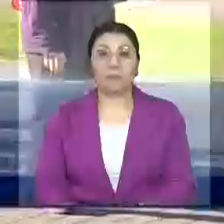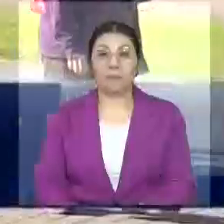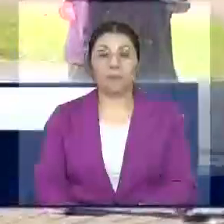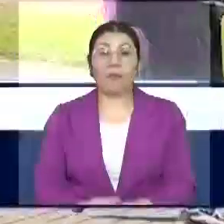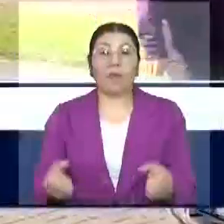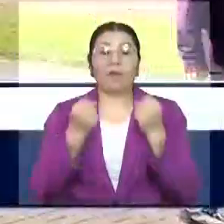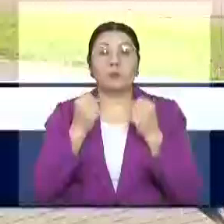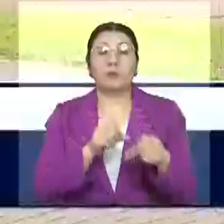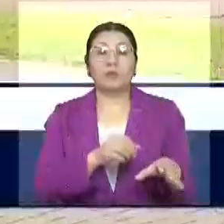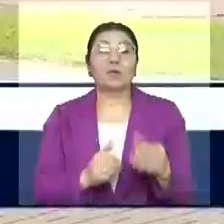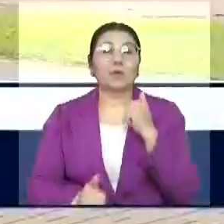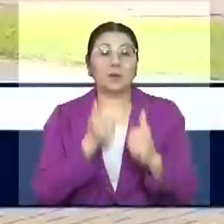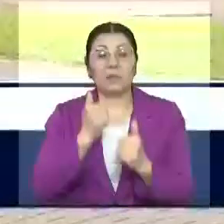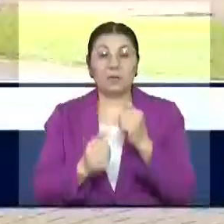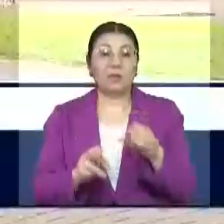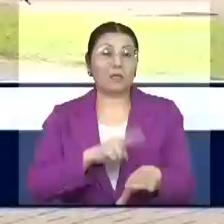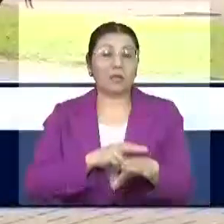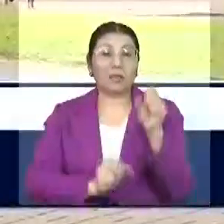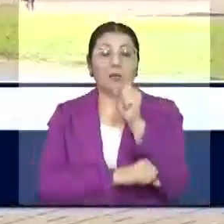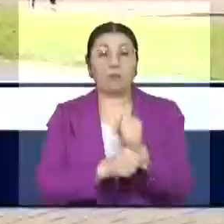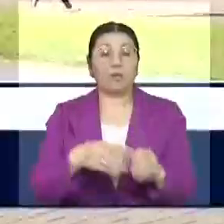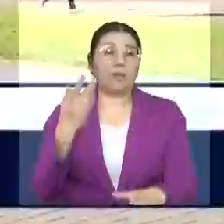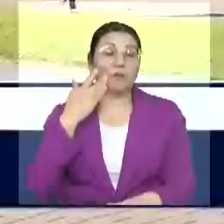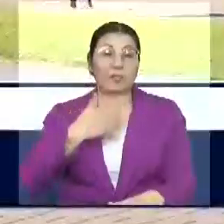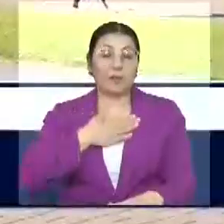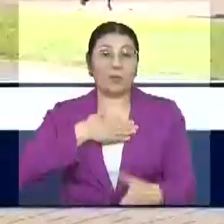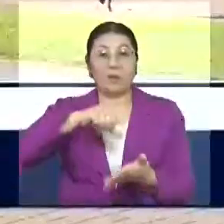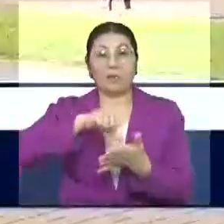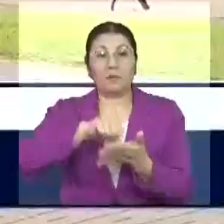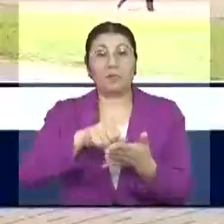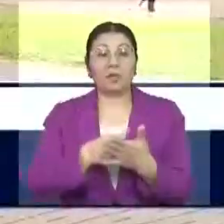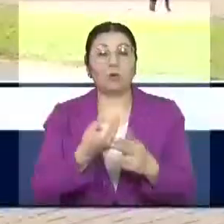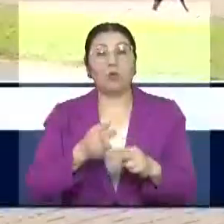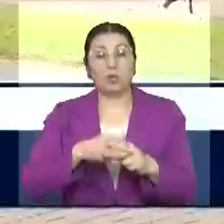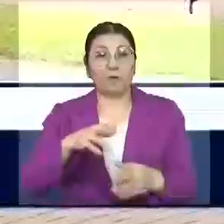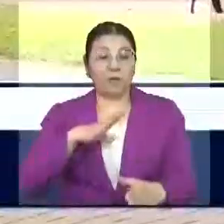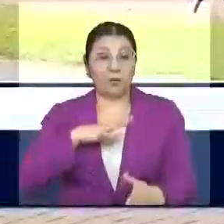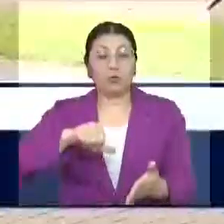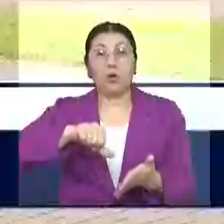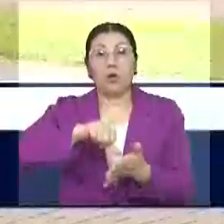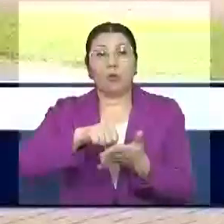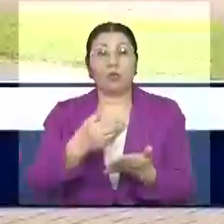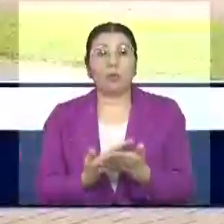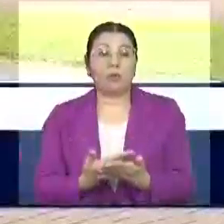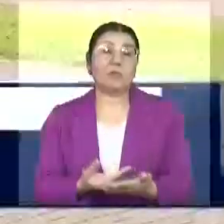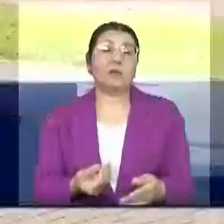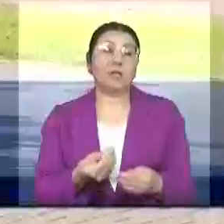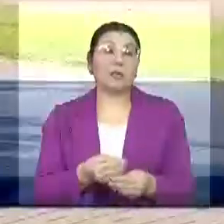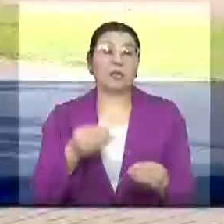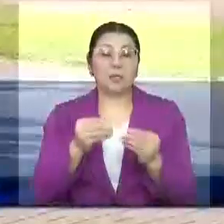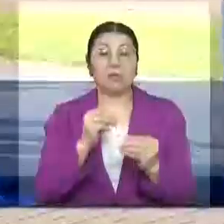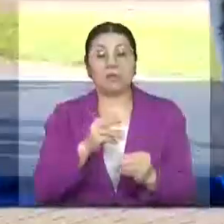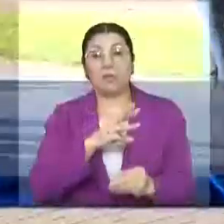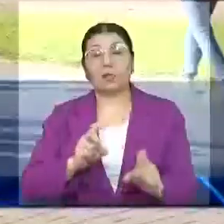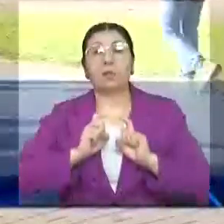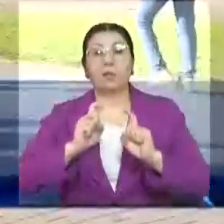В спортивных соревнованиях сотрудники департамента всегда принимают активное участие. До этого я уже бежал на марафоне. В этот раз решил одолеть дистанцию в 10